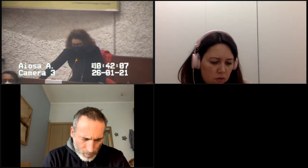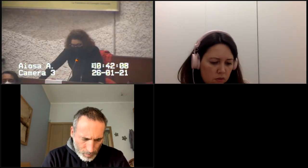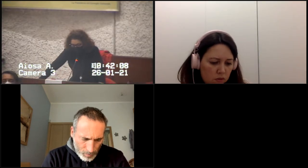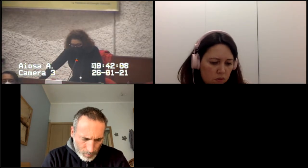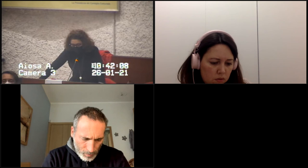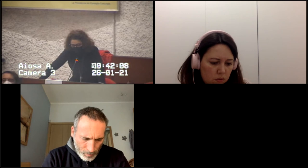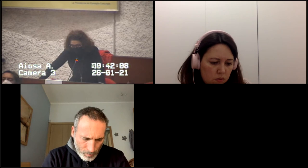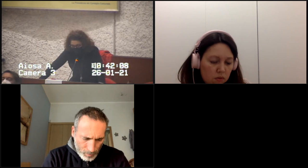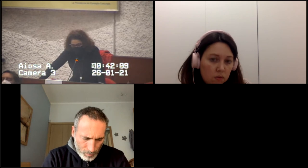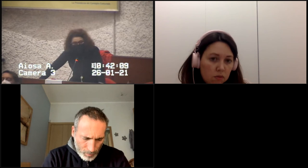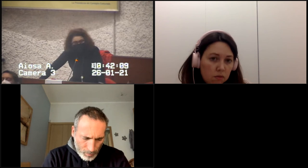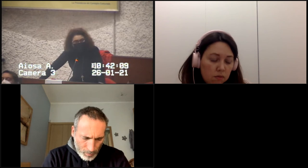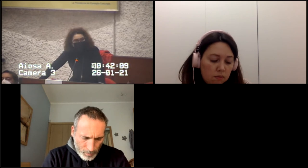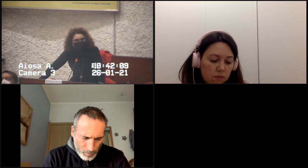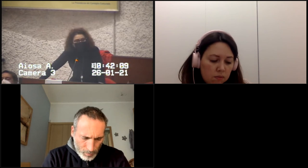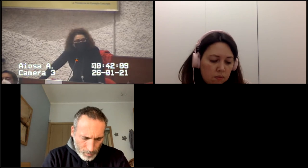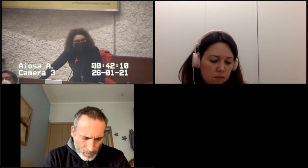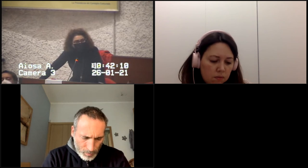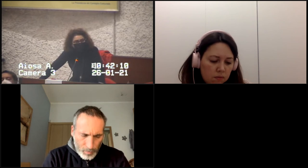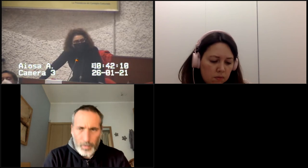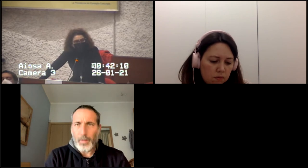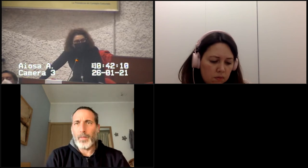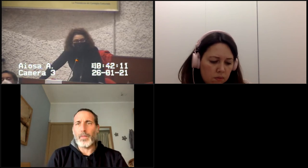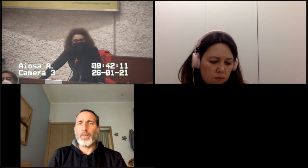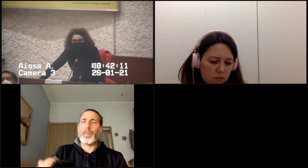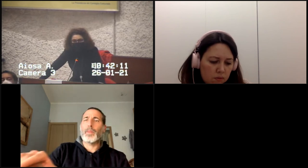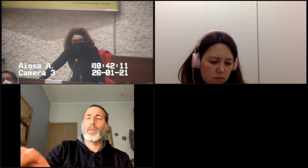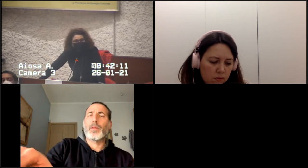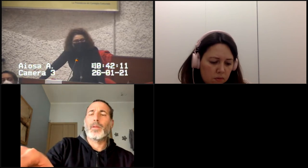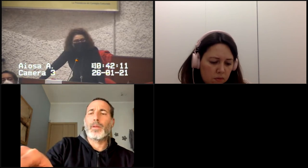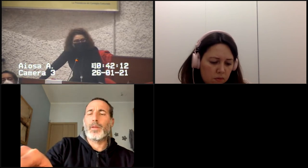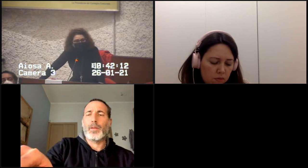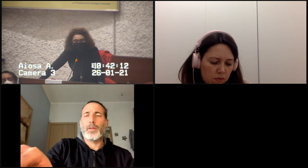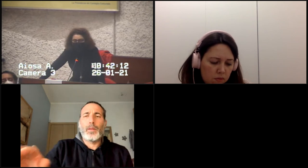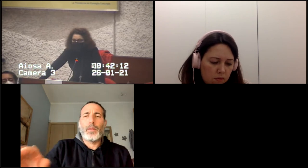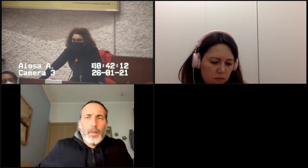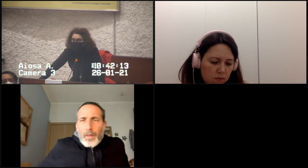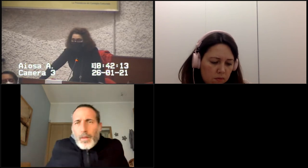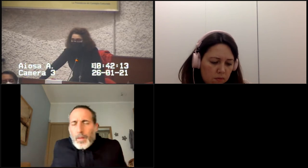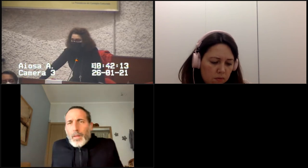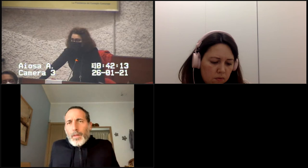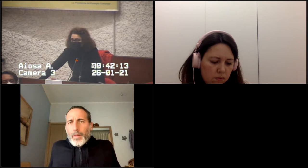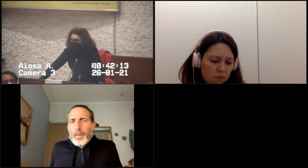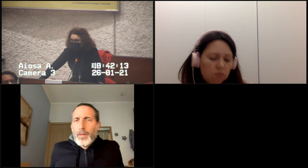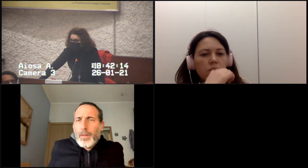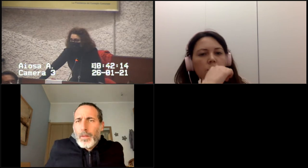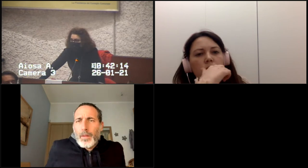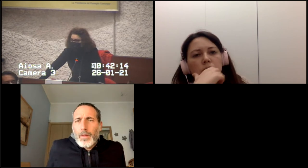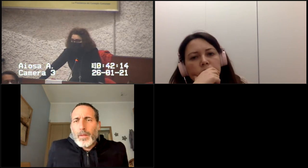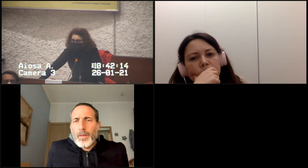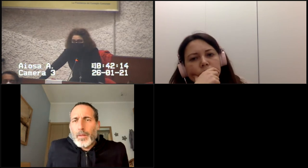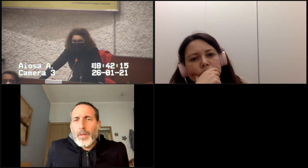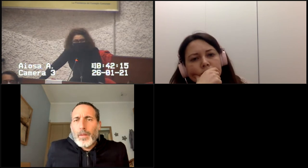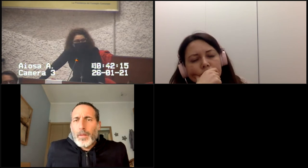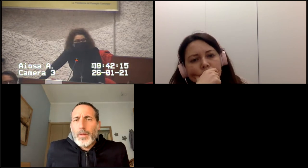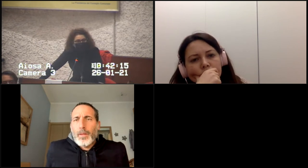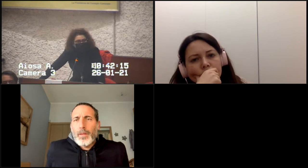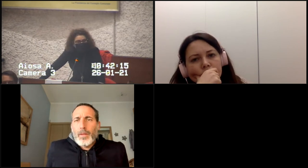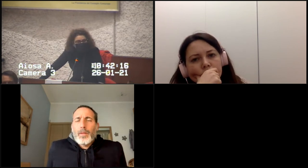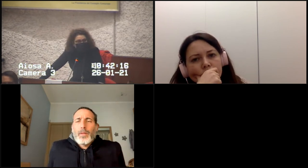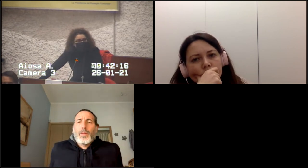del vero la decisione di discutere questa mozione in Consiglio Comunale è stata presa dalla Capigruppo nell'ultimo incontro che